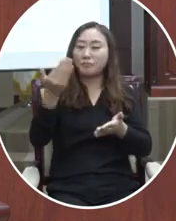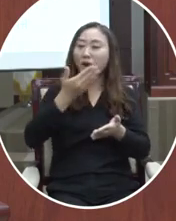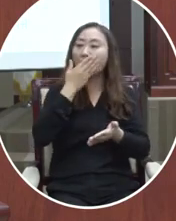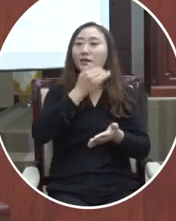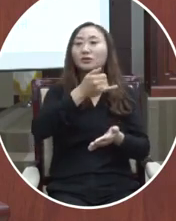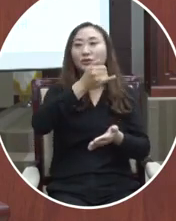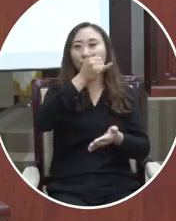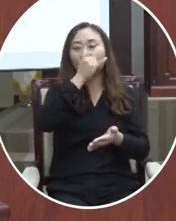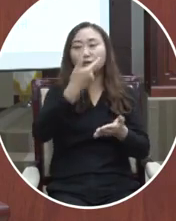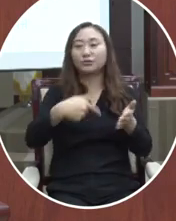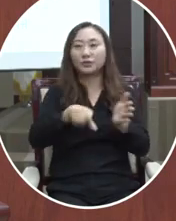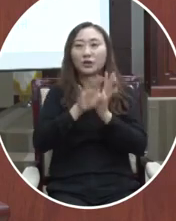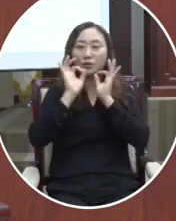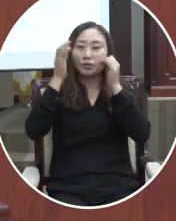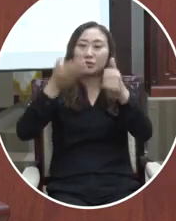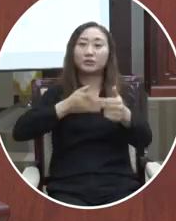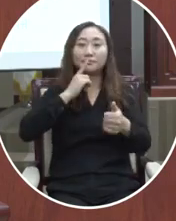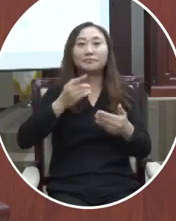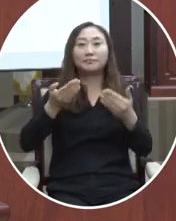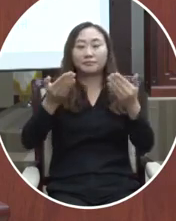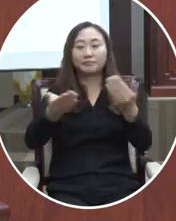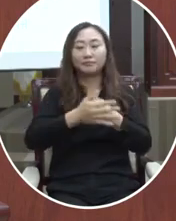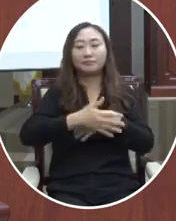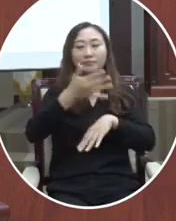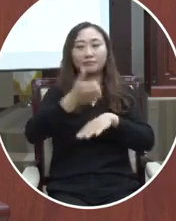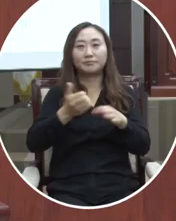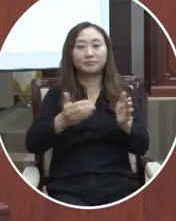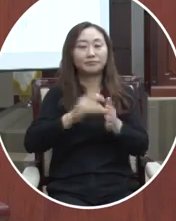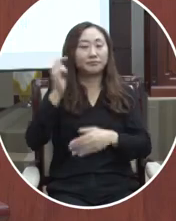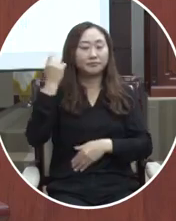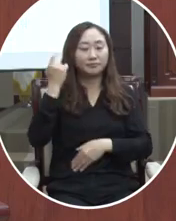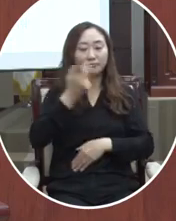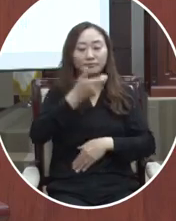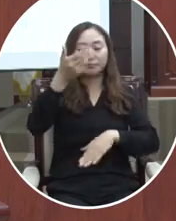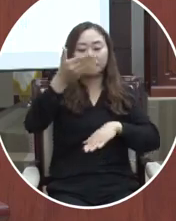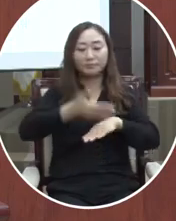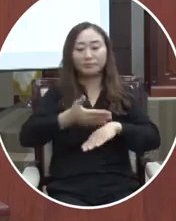도약할 수 있도록 최선을 다해 주시길 부탁드립니다. 끝까지 경청해 주셔서 고맙습니다.